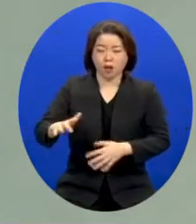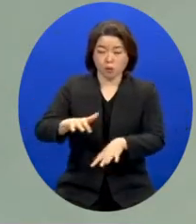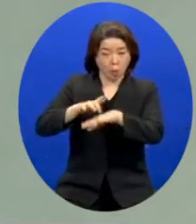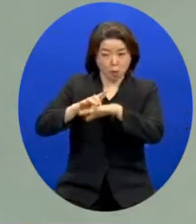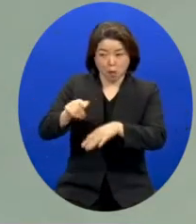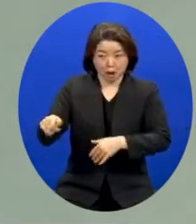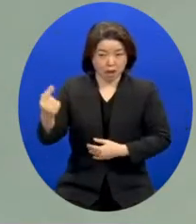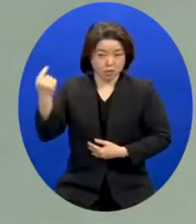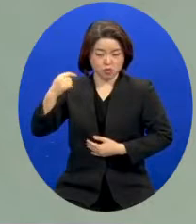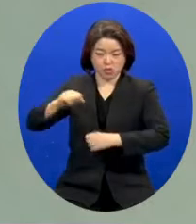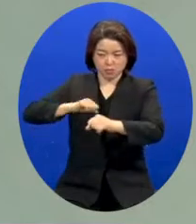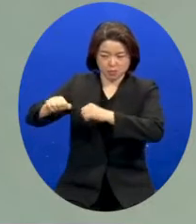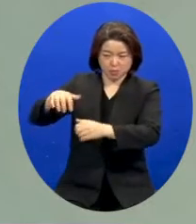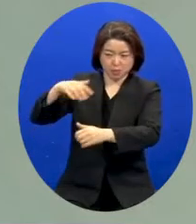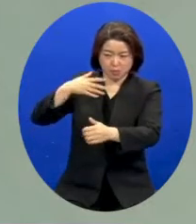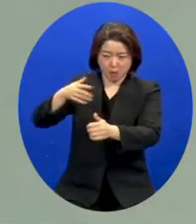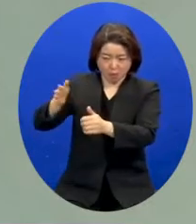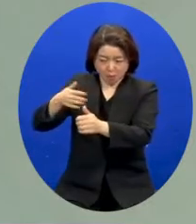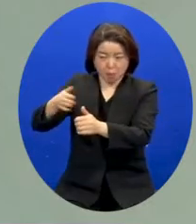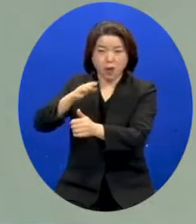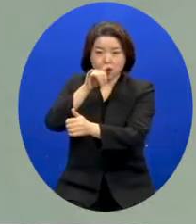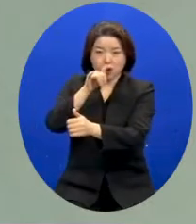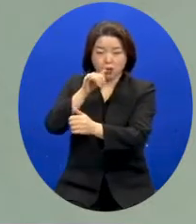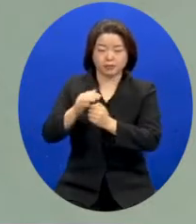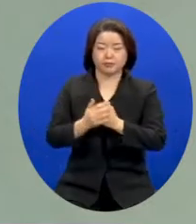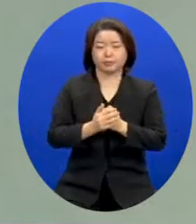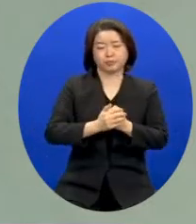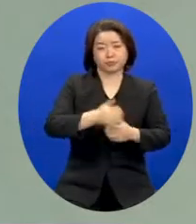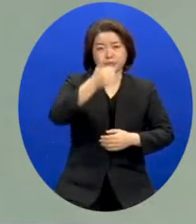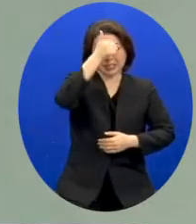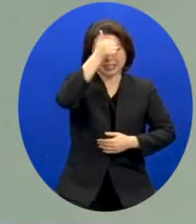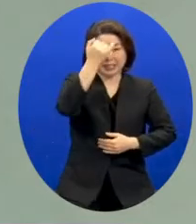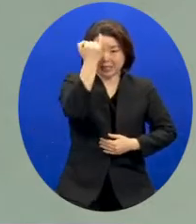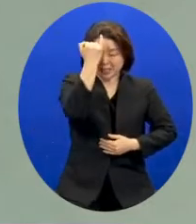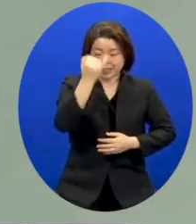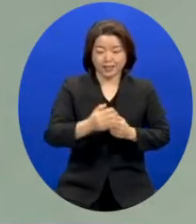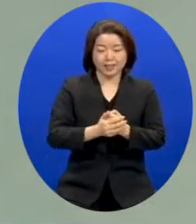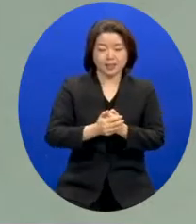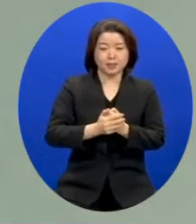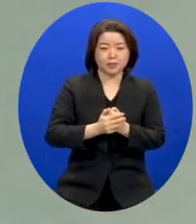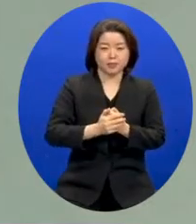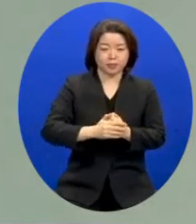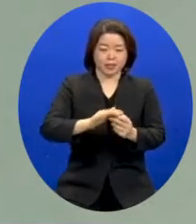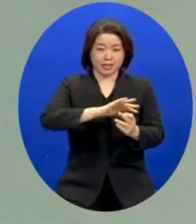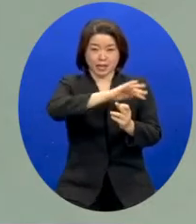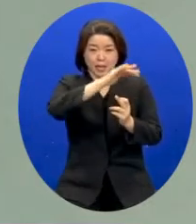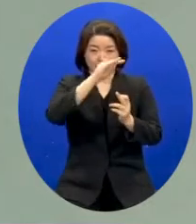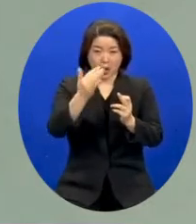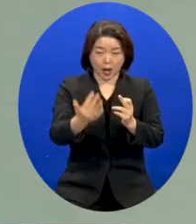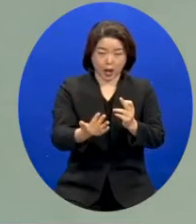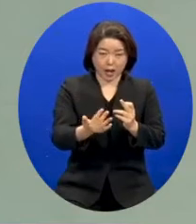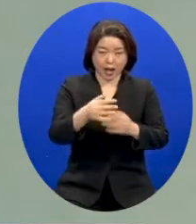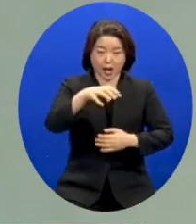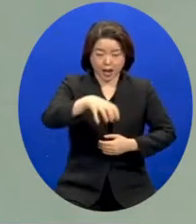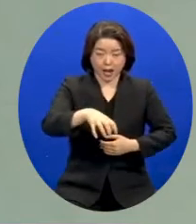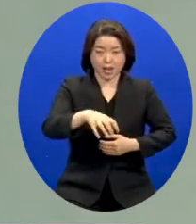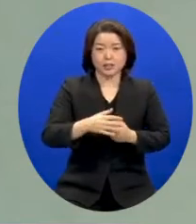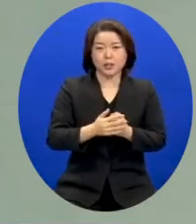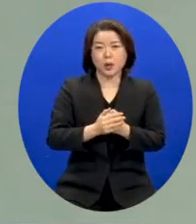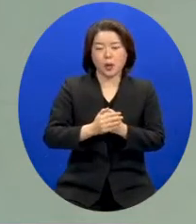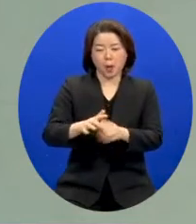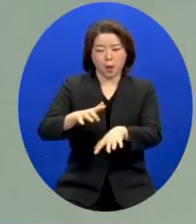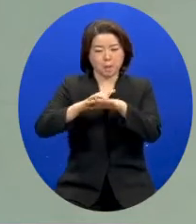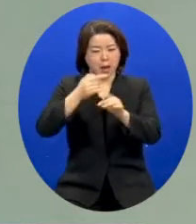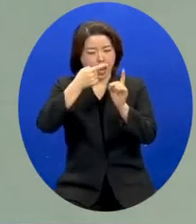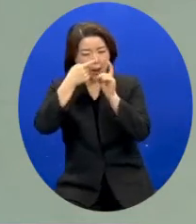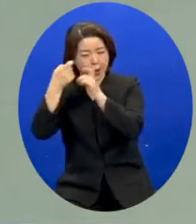그 배후에 역사합니다. 아담과 하와가 에덴 동산에서 마귀의 미혹을 받아서